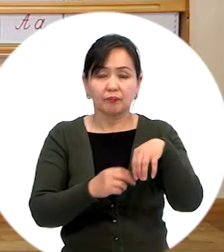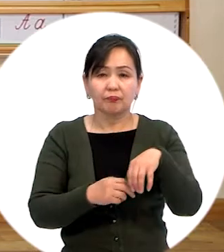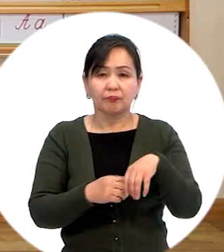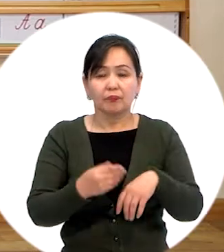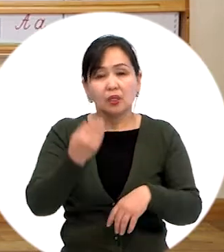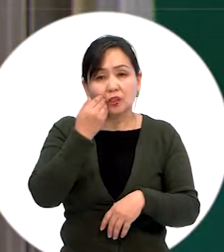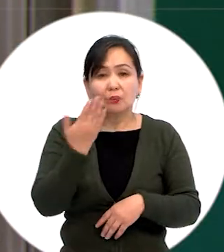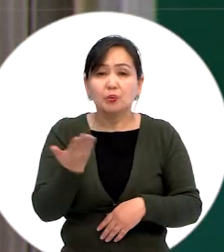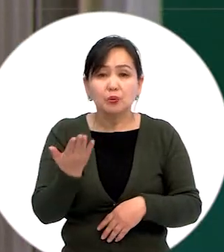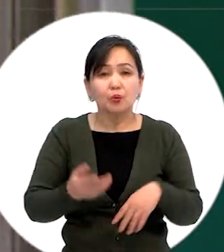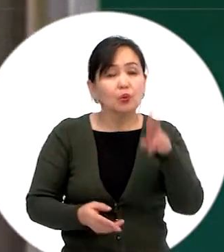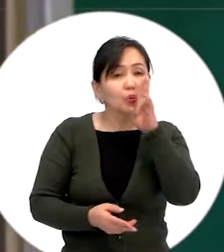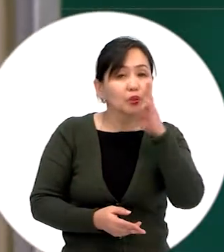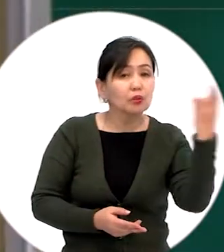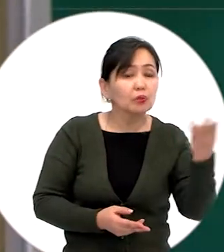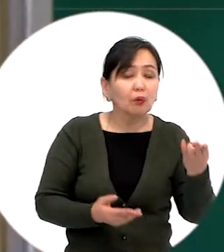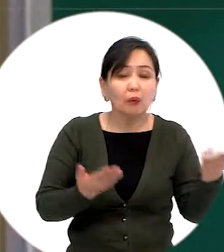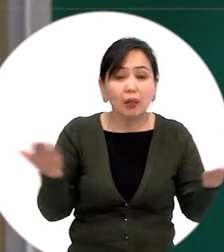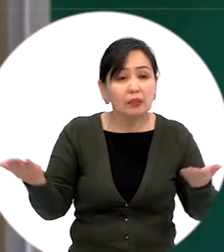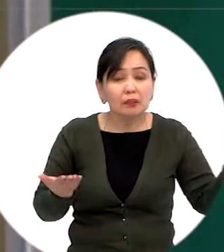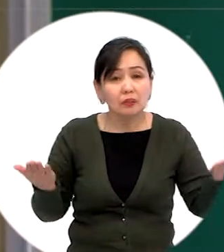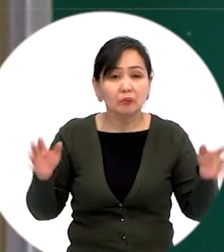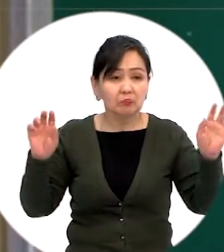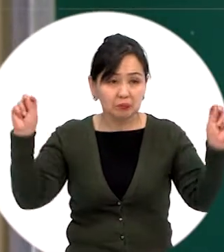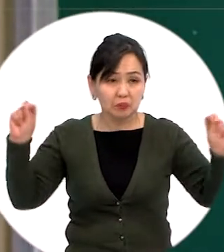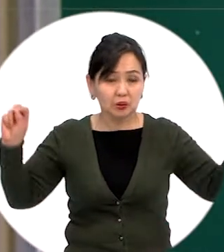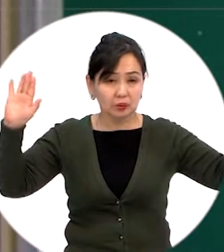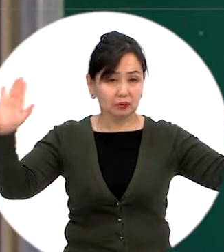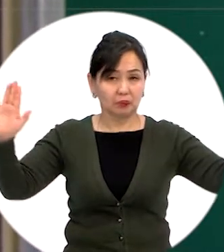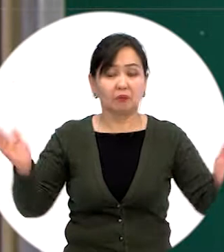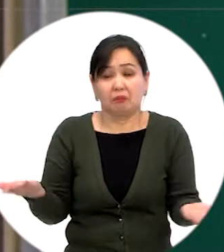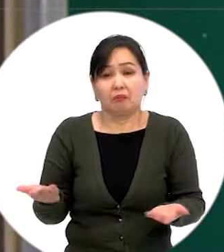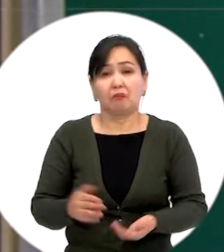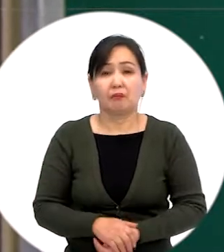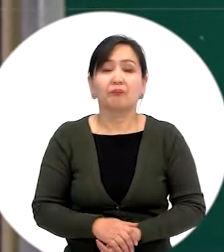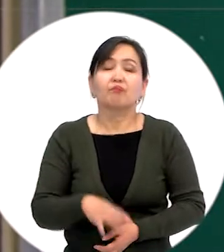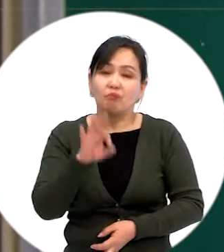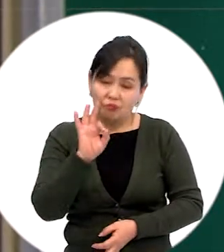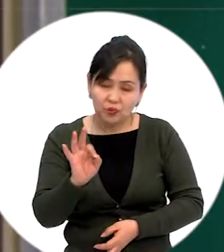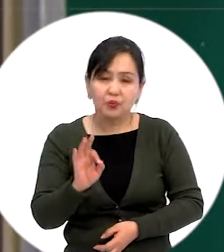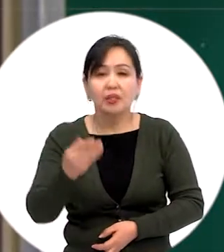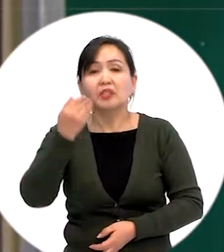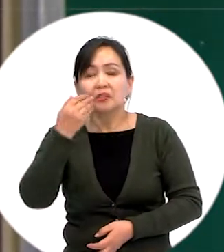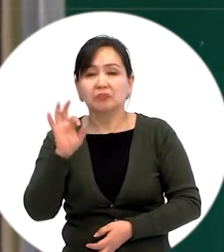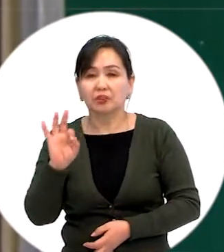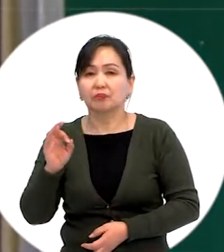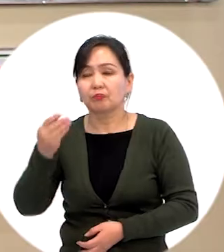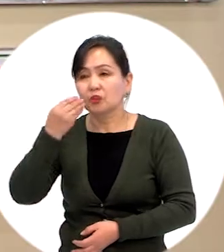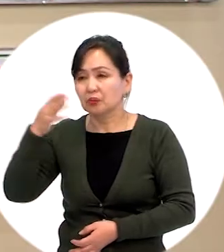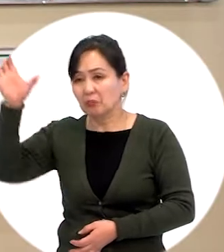Гүзээлцгэн маань жимс юм болов, хүнсний ногоо юм болов? За, зөвтэй. Жимс юм